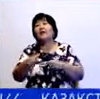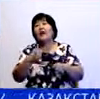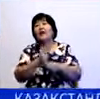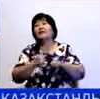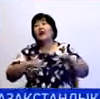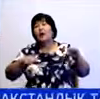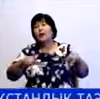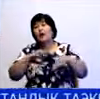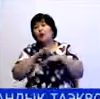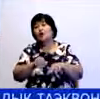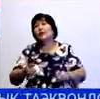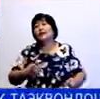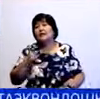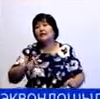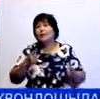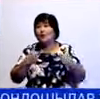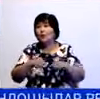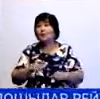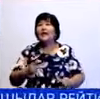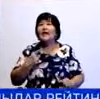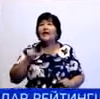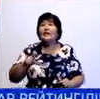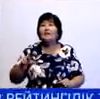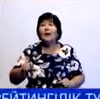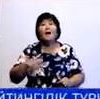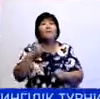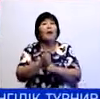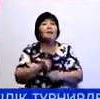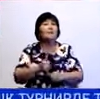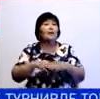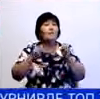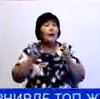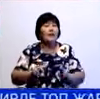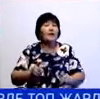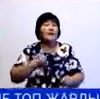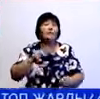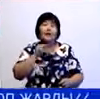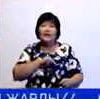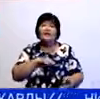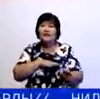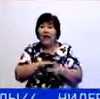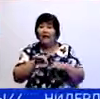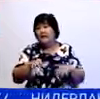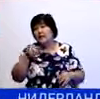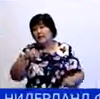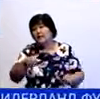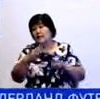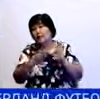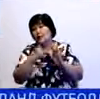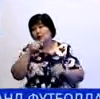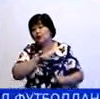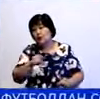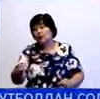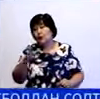aparatının uyumdastıru inspektorlık bölümlerinin inspektoru, bas mamanı, bas inspektor kızmetlerini atkargan. 2019 yılından